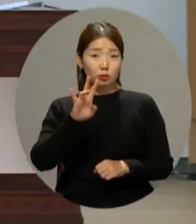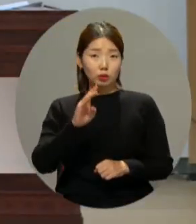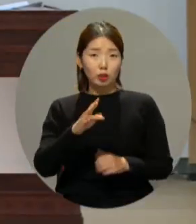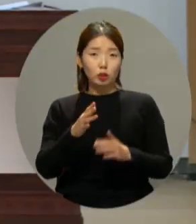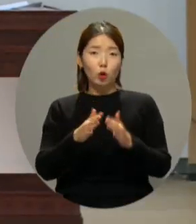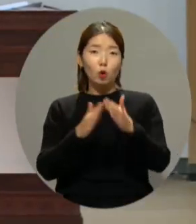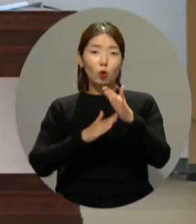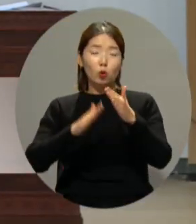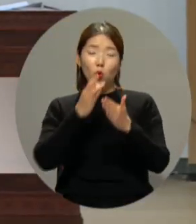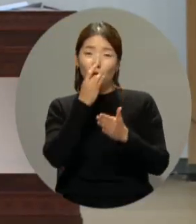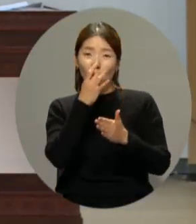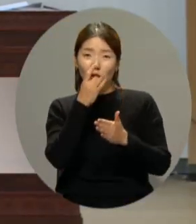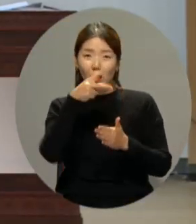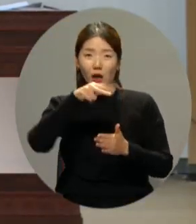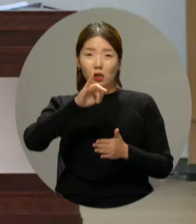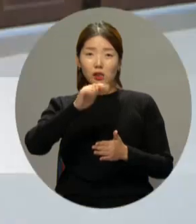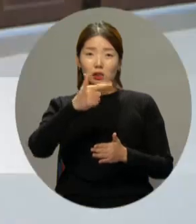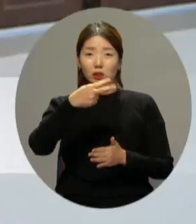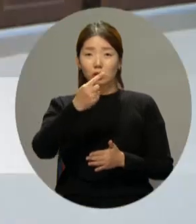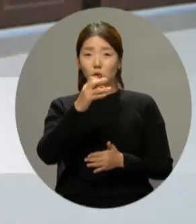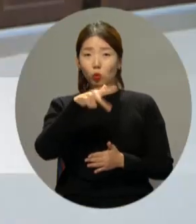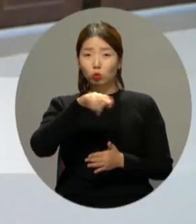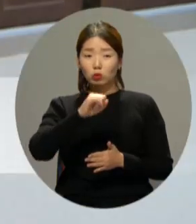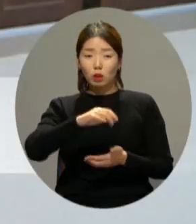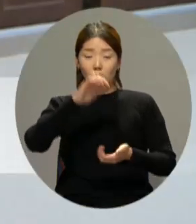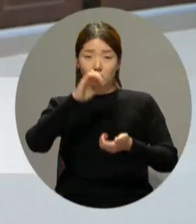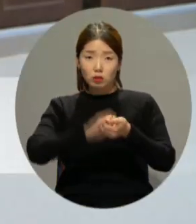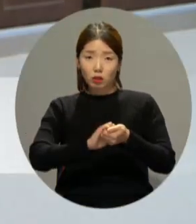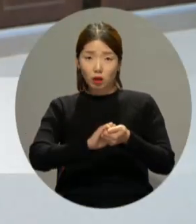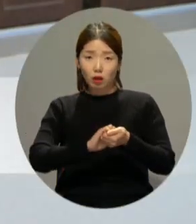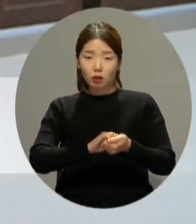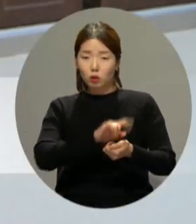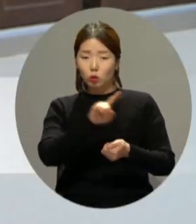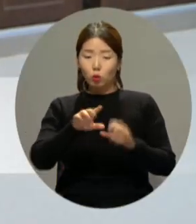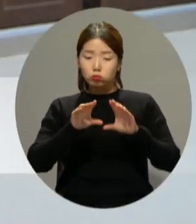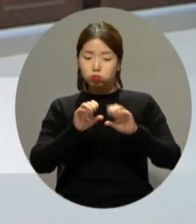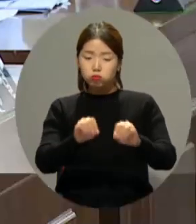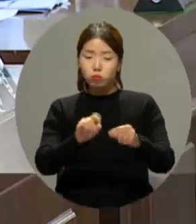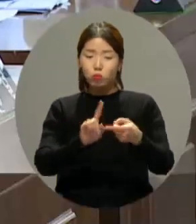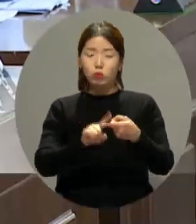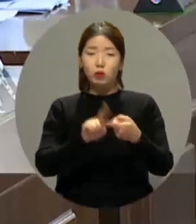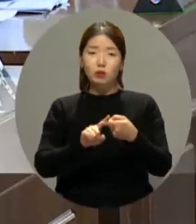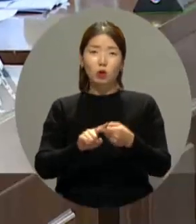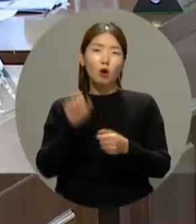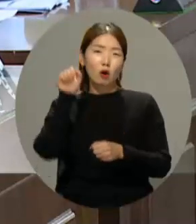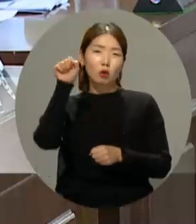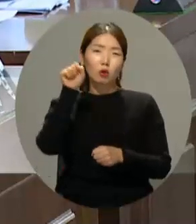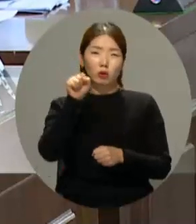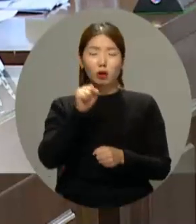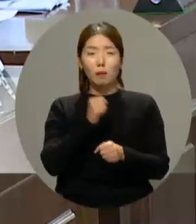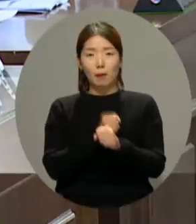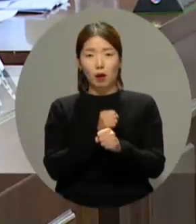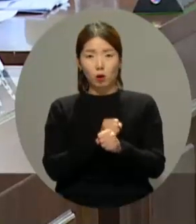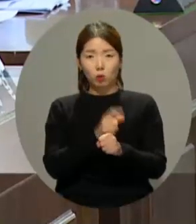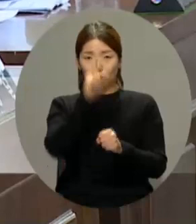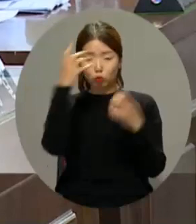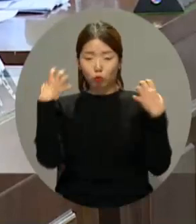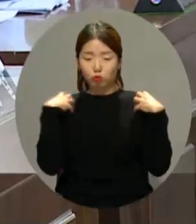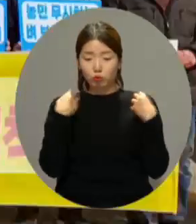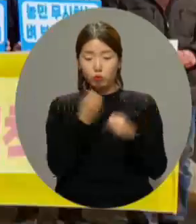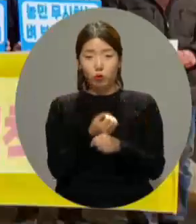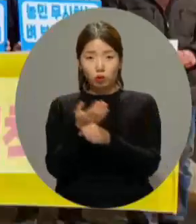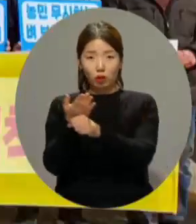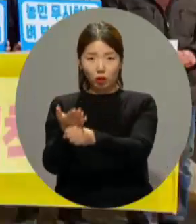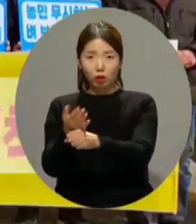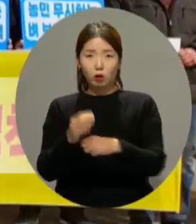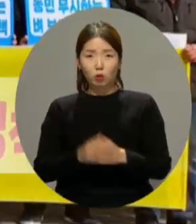공공비축 미국 신동진 벽 품종 매입 제한 및 보급 중 중단 철의 촉구 건의안을 채택해 정부의 전달하고